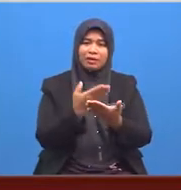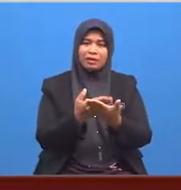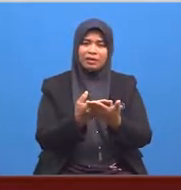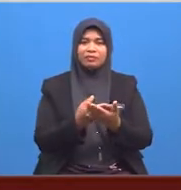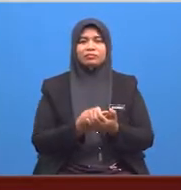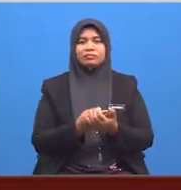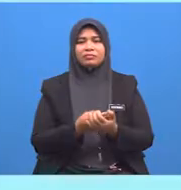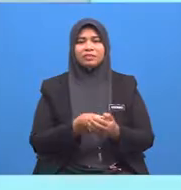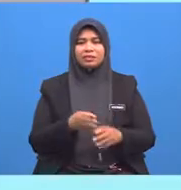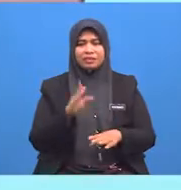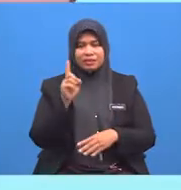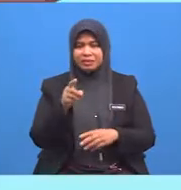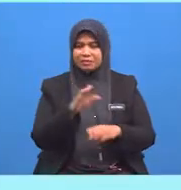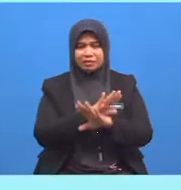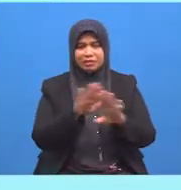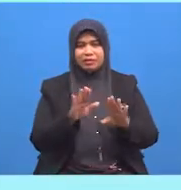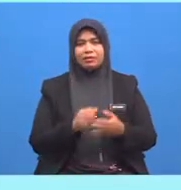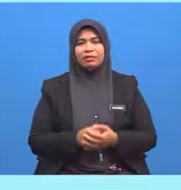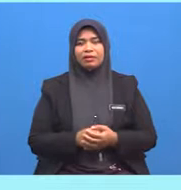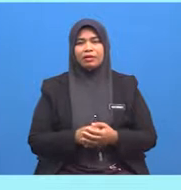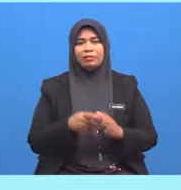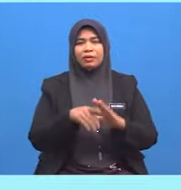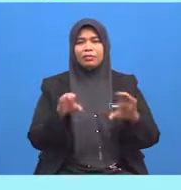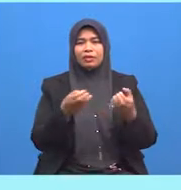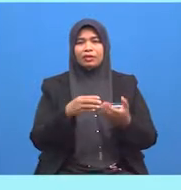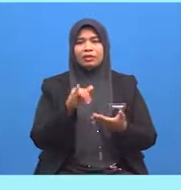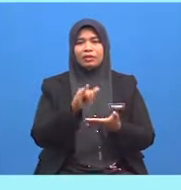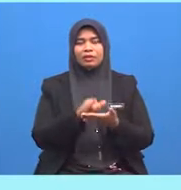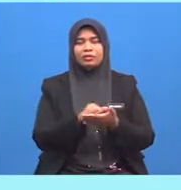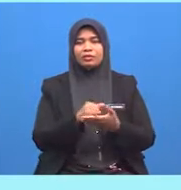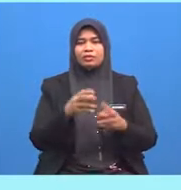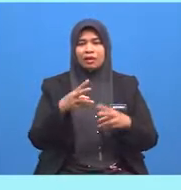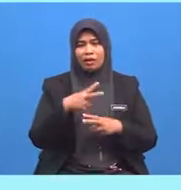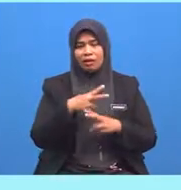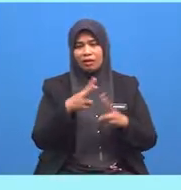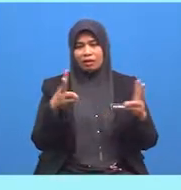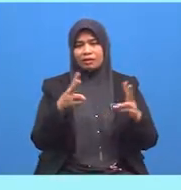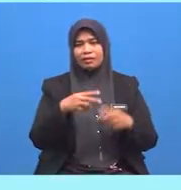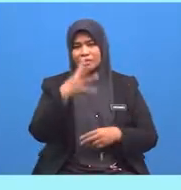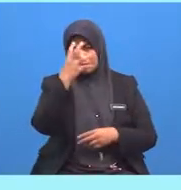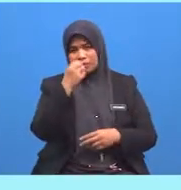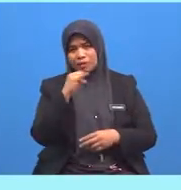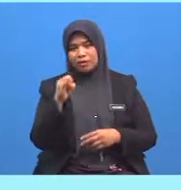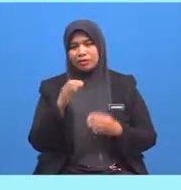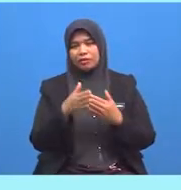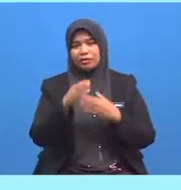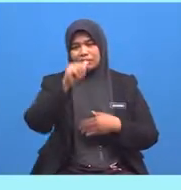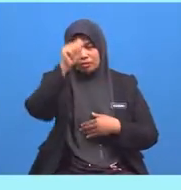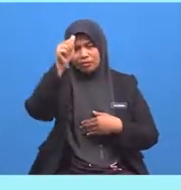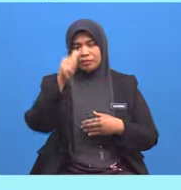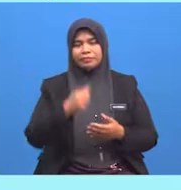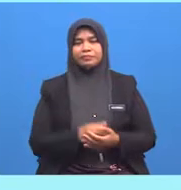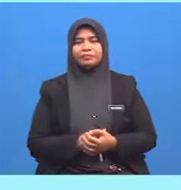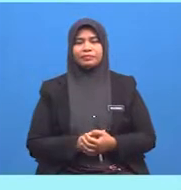tidak bukan perbuatan tersebut adalah perbuatan yang dimurkai Allah dan akhlak yang hangat